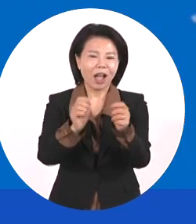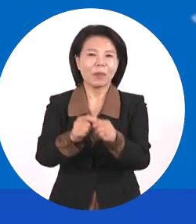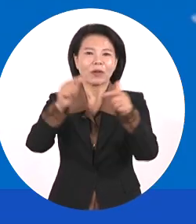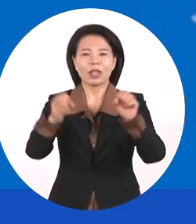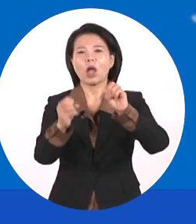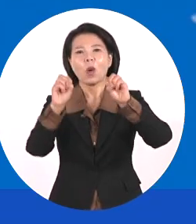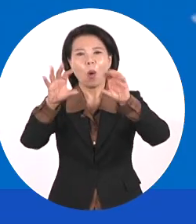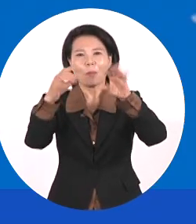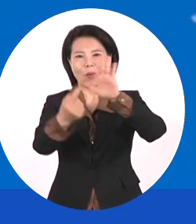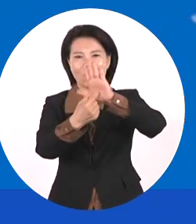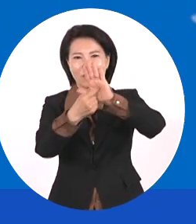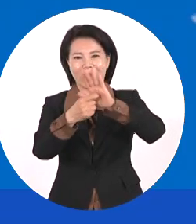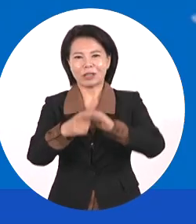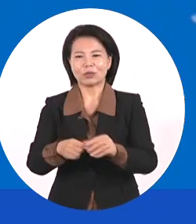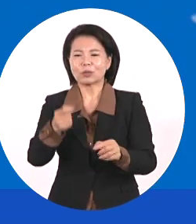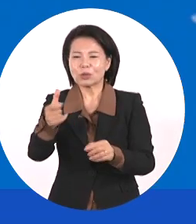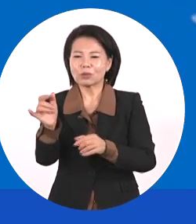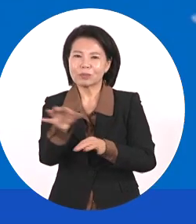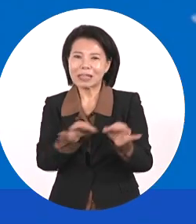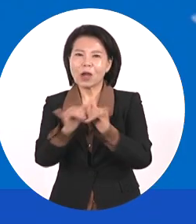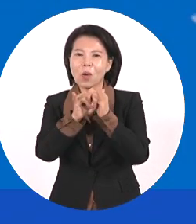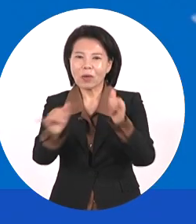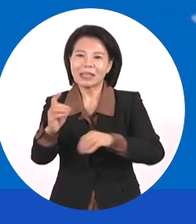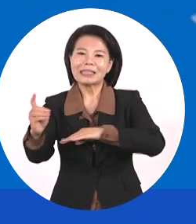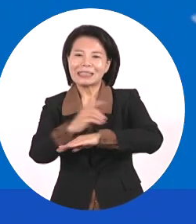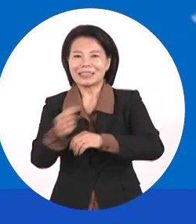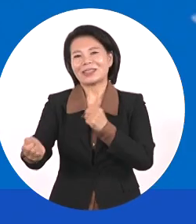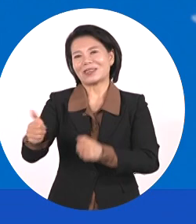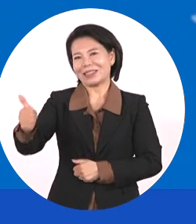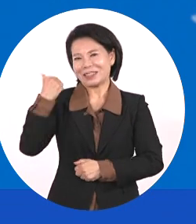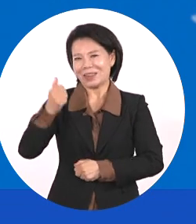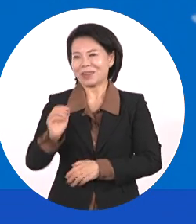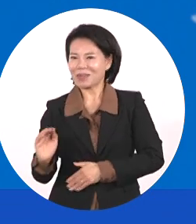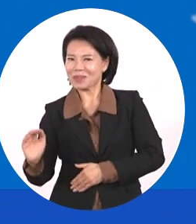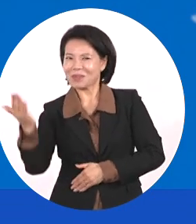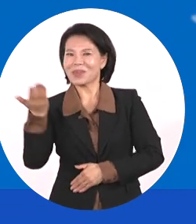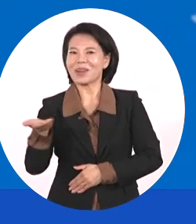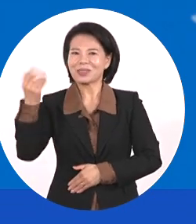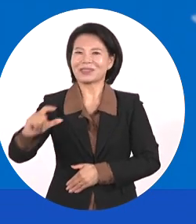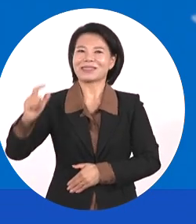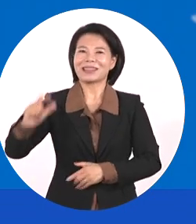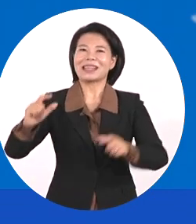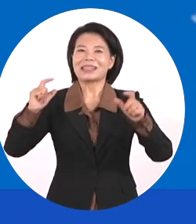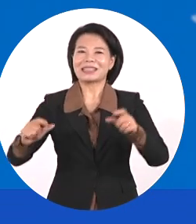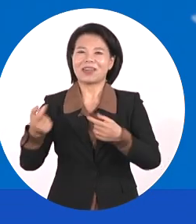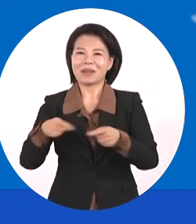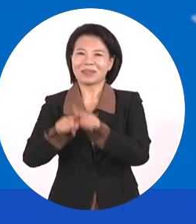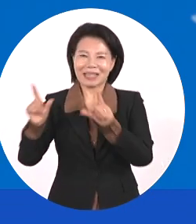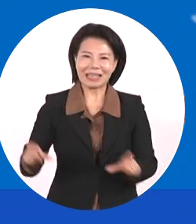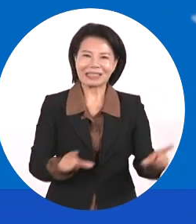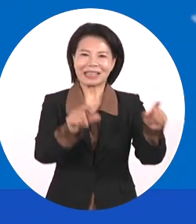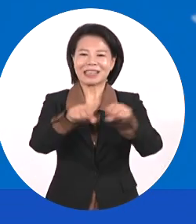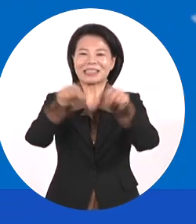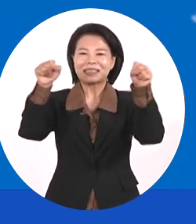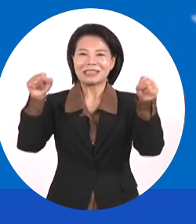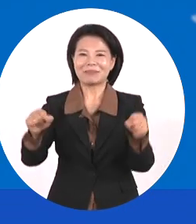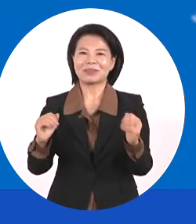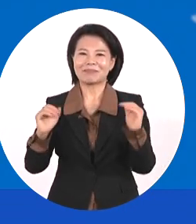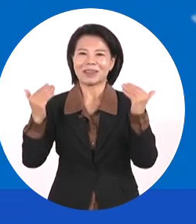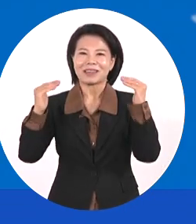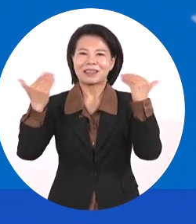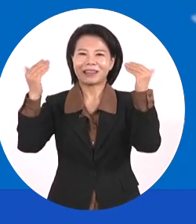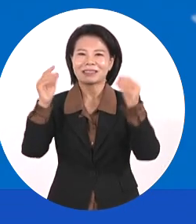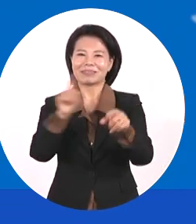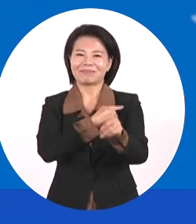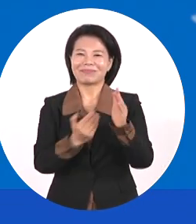가맹 확대 및 홍보 강화로 소상공인들이 디지털 경쟁력을 높이는 든든한 지역 상생